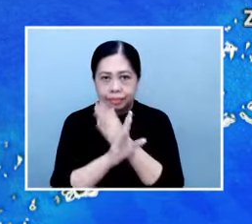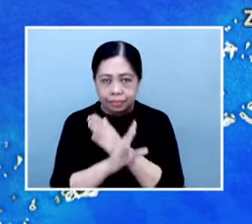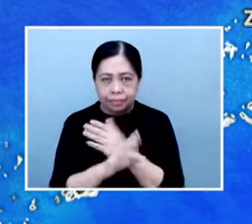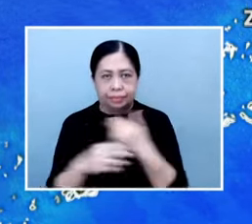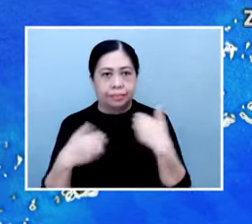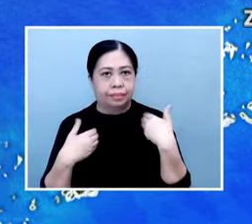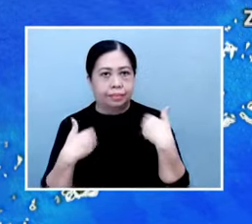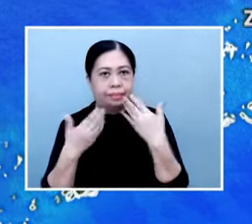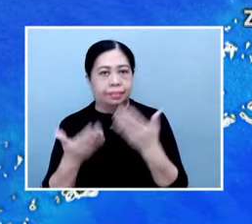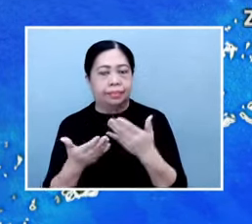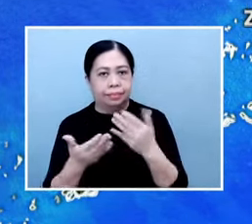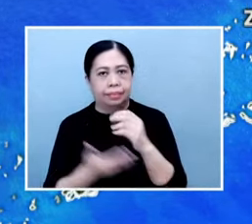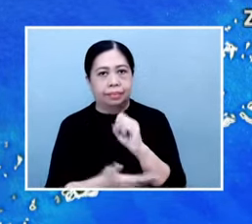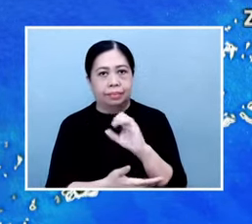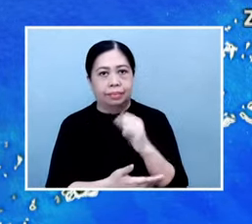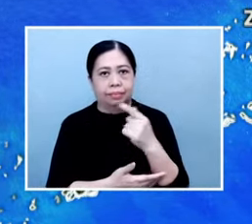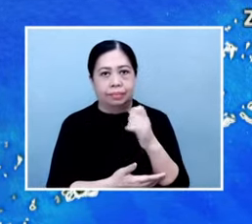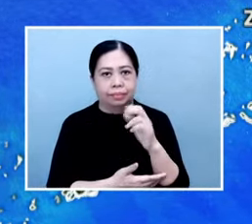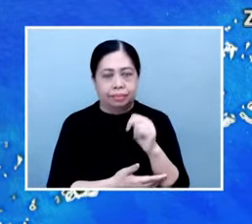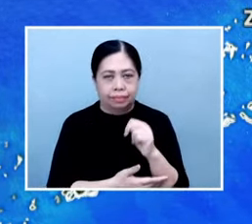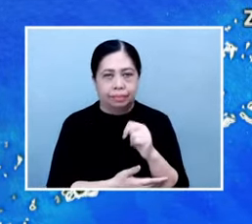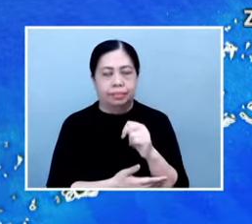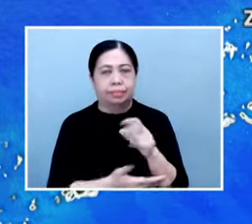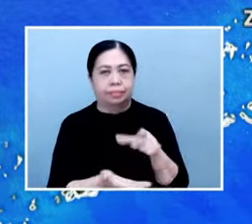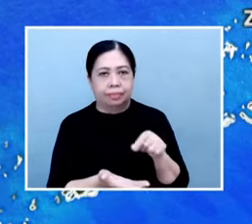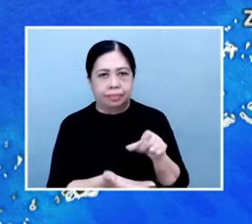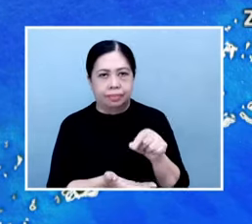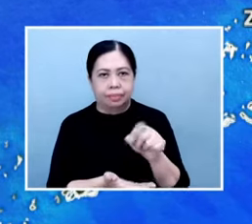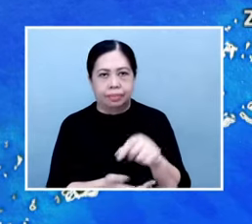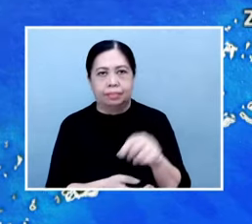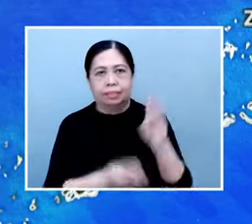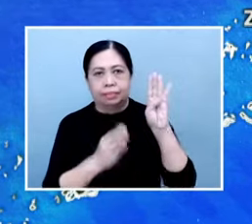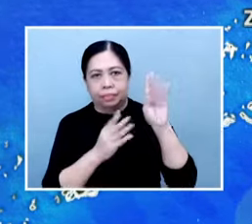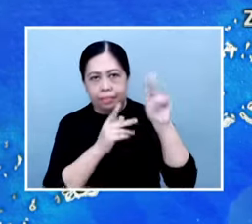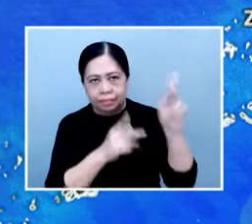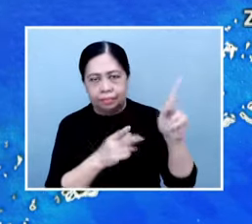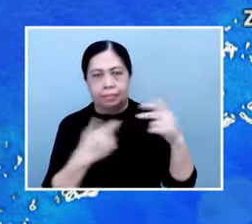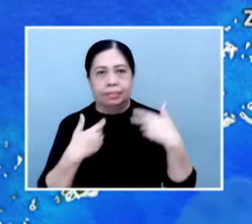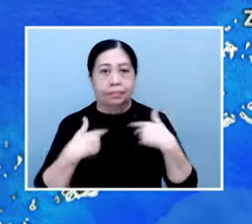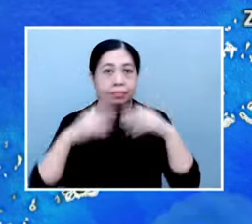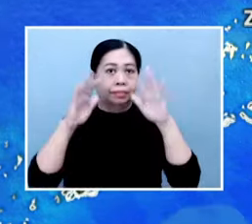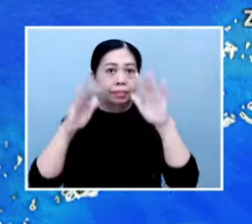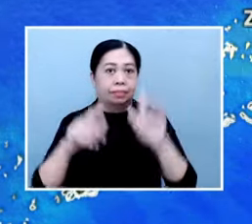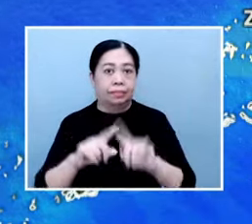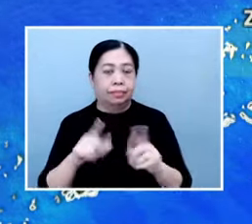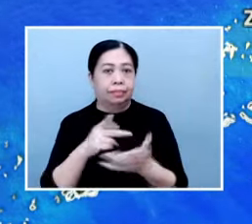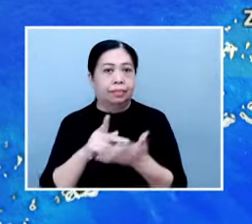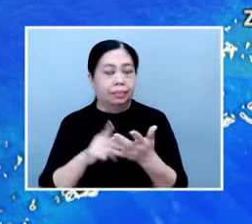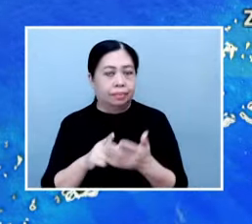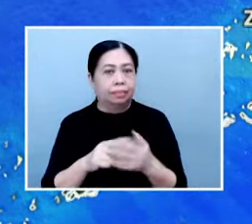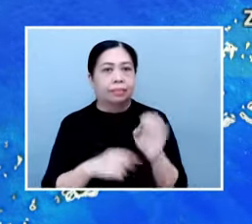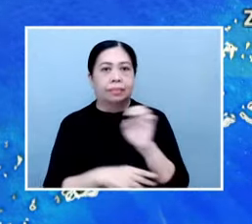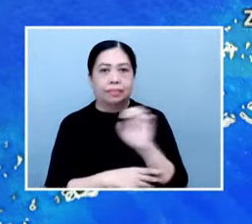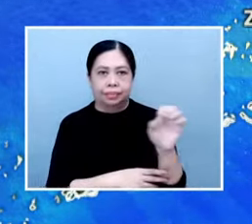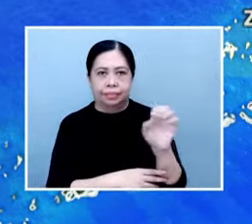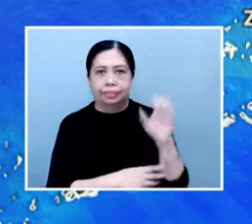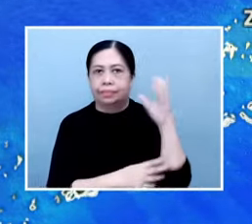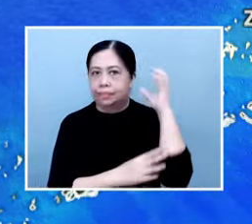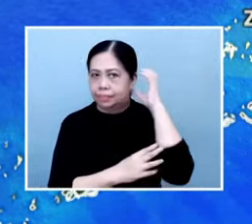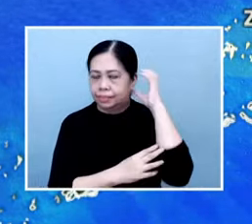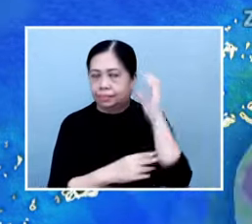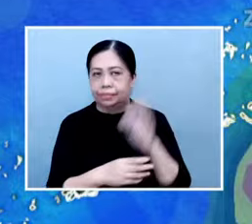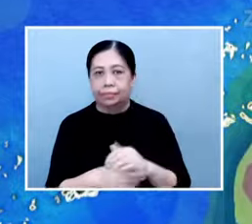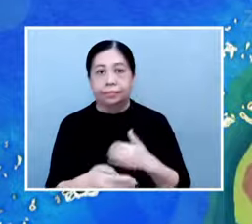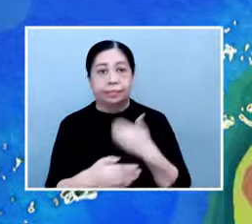dyan naman sa may Soccsergen, Maguindanao at Bukidnon, at sa gabi may ulan pa sa ilang bahagi ng Eastern Mindanao. Sa